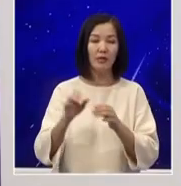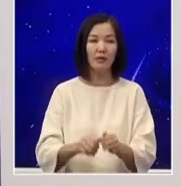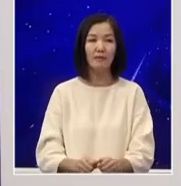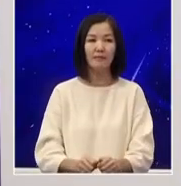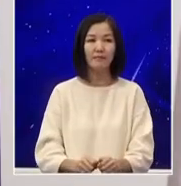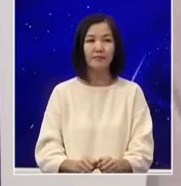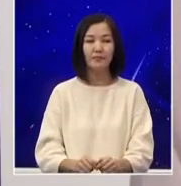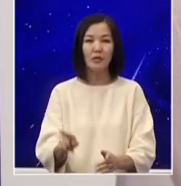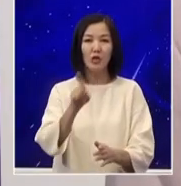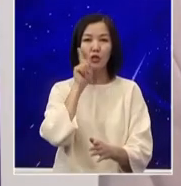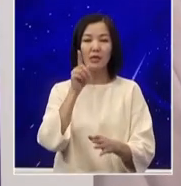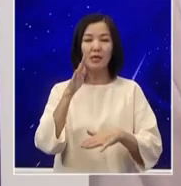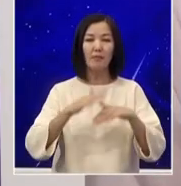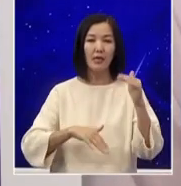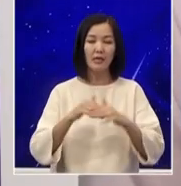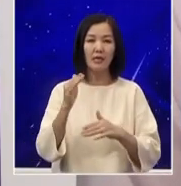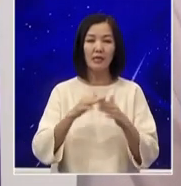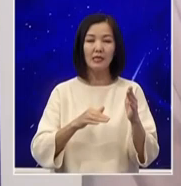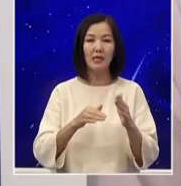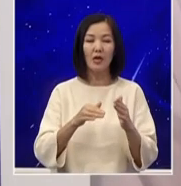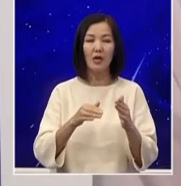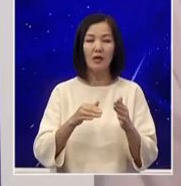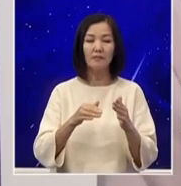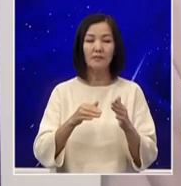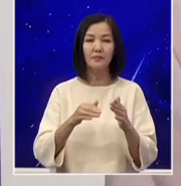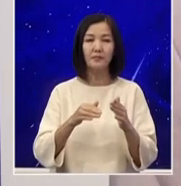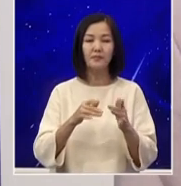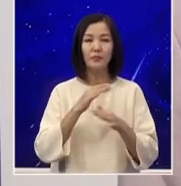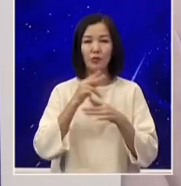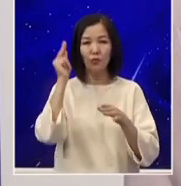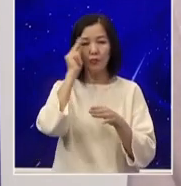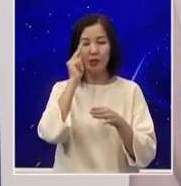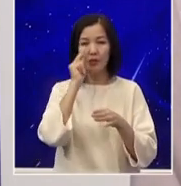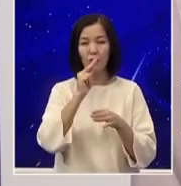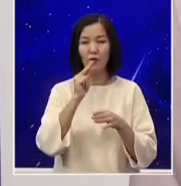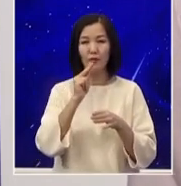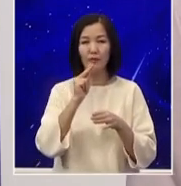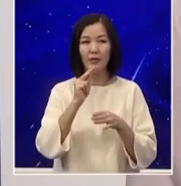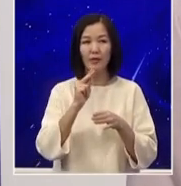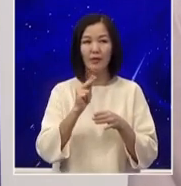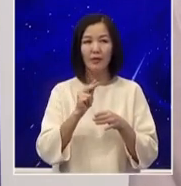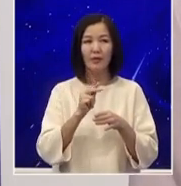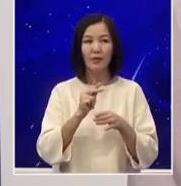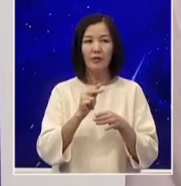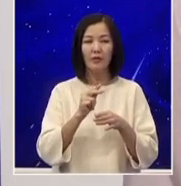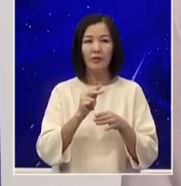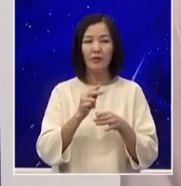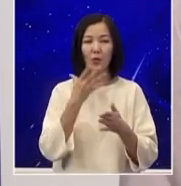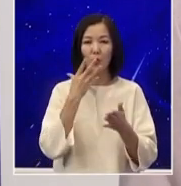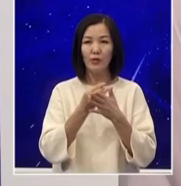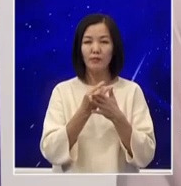Ол жастар практикасында тәжірибесінде көп нәрсе үйреніп, өз біліктілігімді